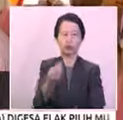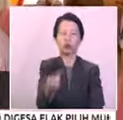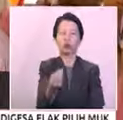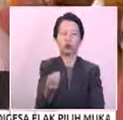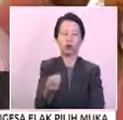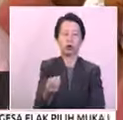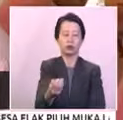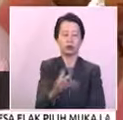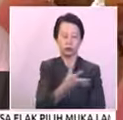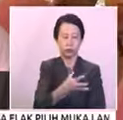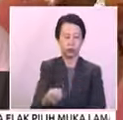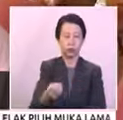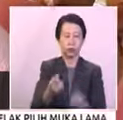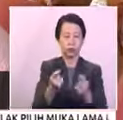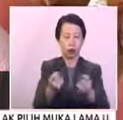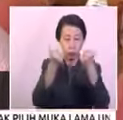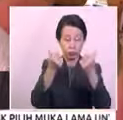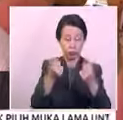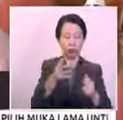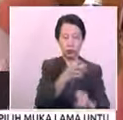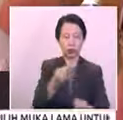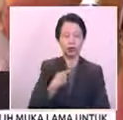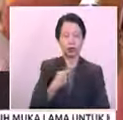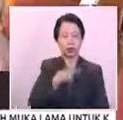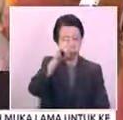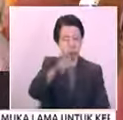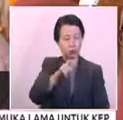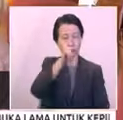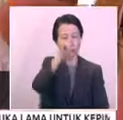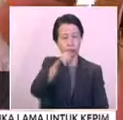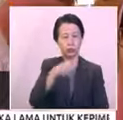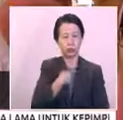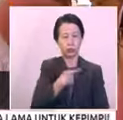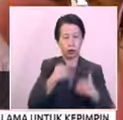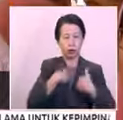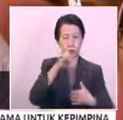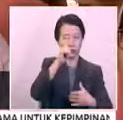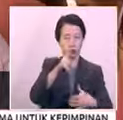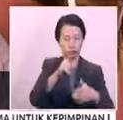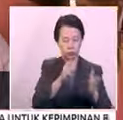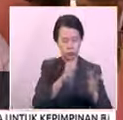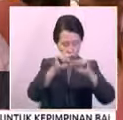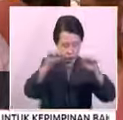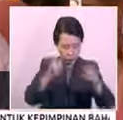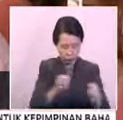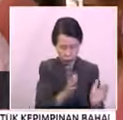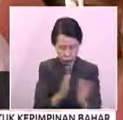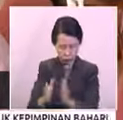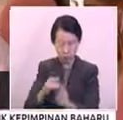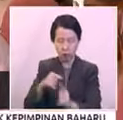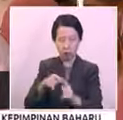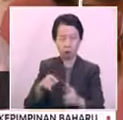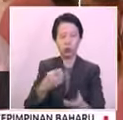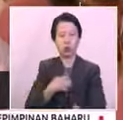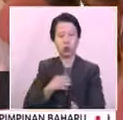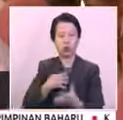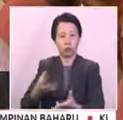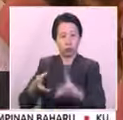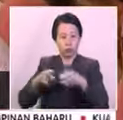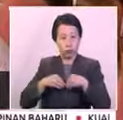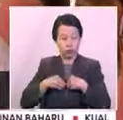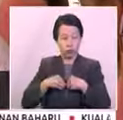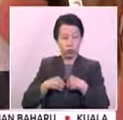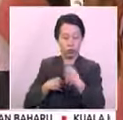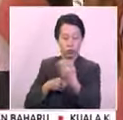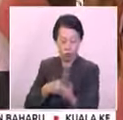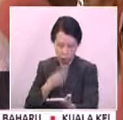murah dan laju, tetapi kita juga perlu pastikan bahawa kita ada satu struktur di mana apabila aduan itu diterima, aduan itu